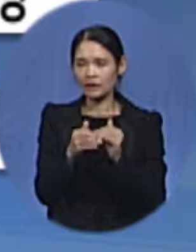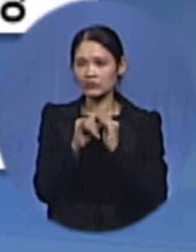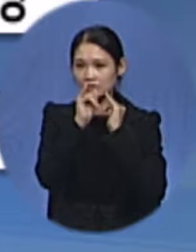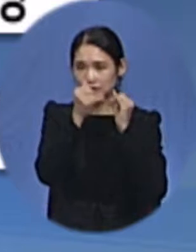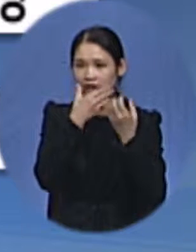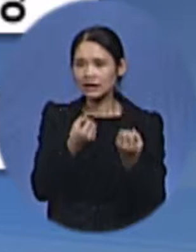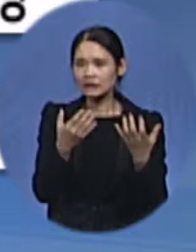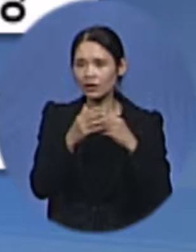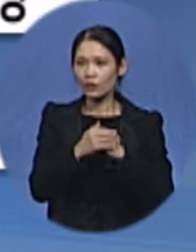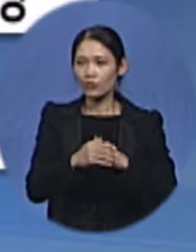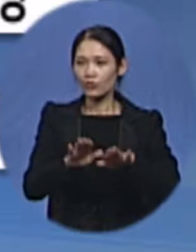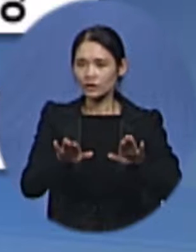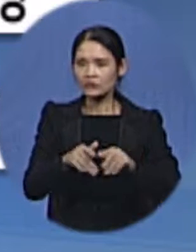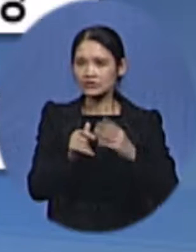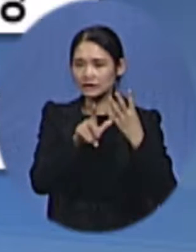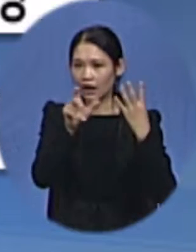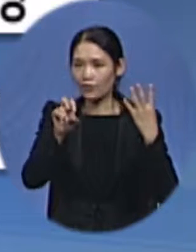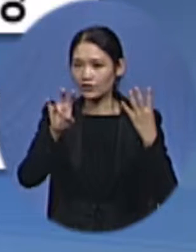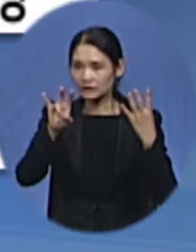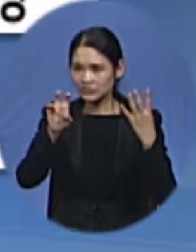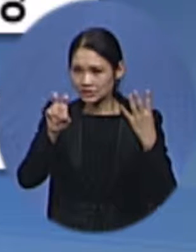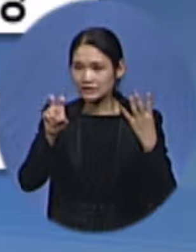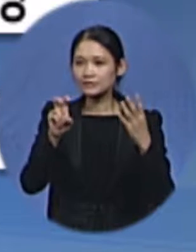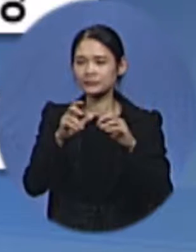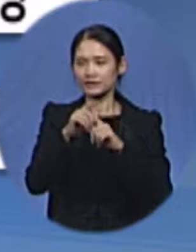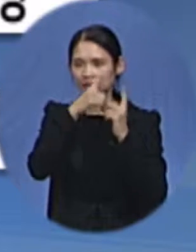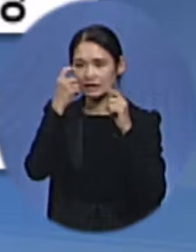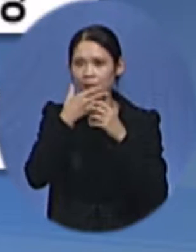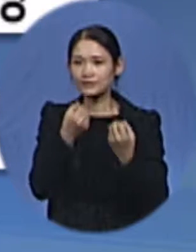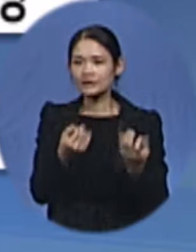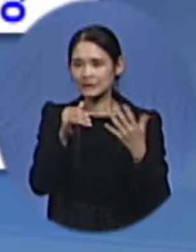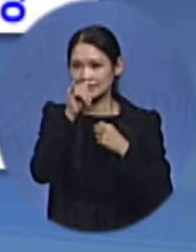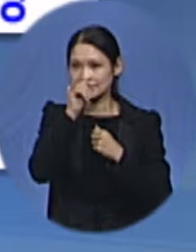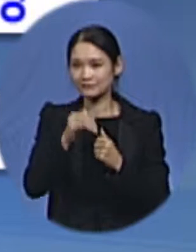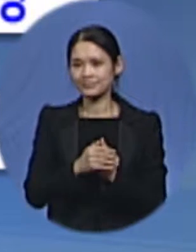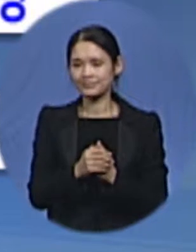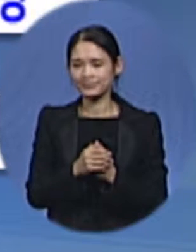시상식은 오는 4월 20일 장애인의 날 기념식에서 진행됩니다.